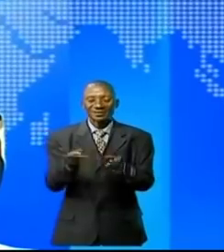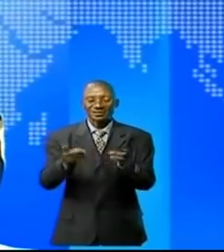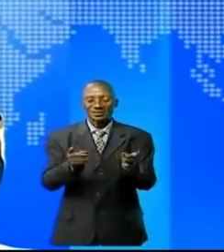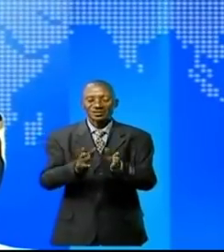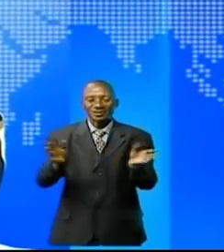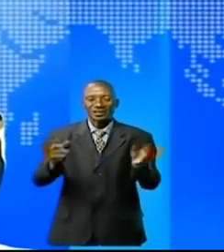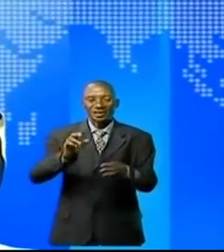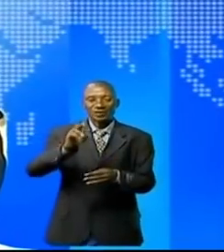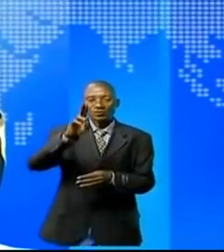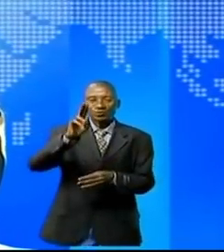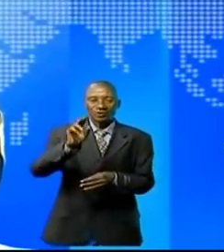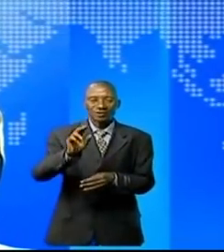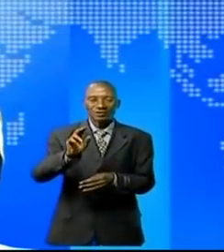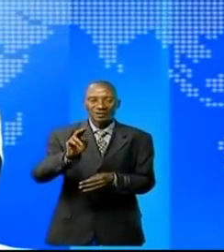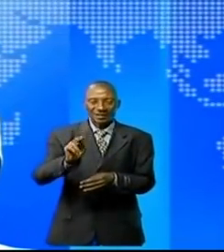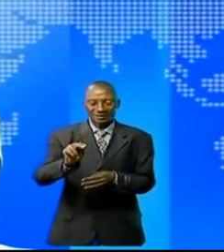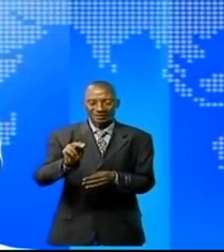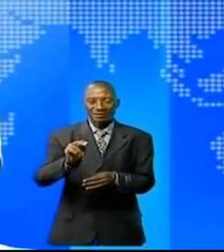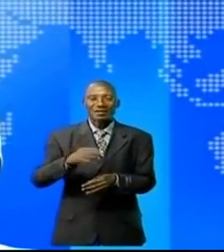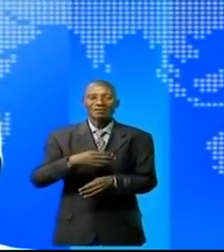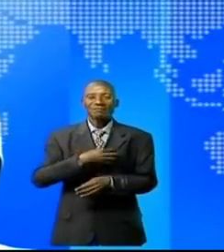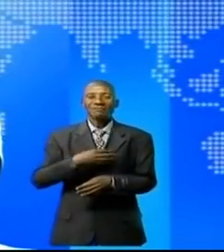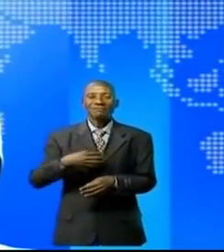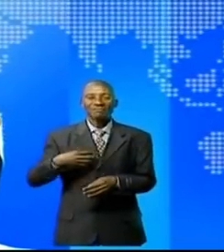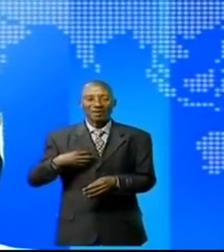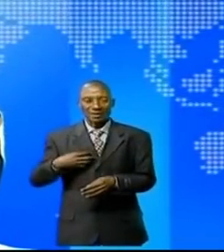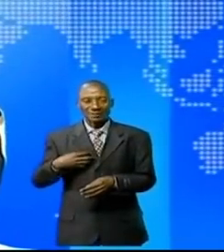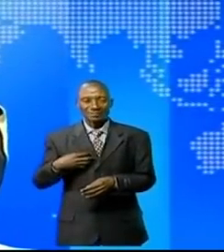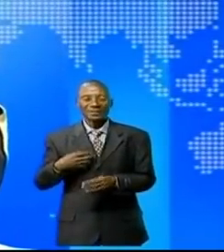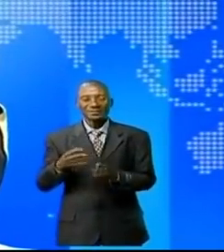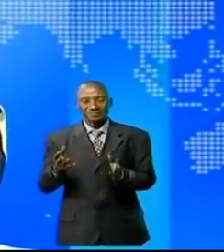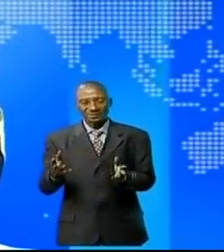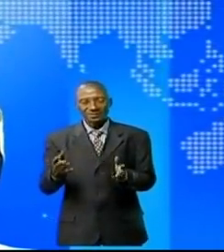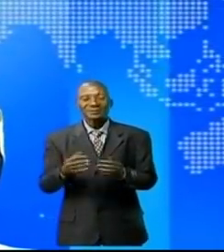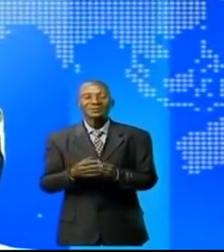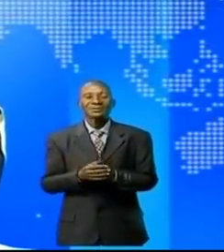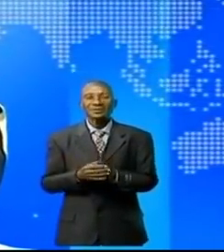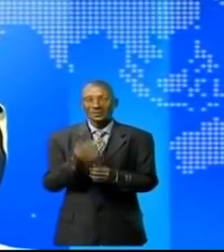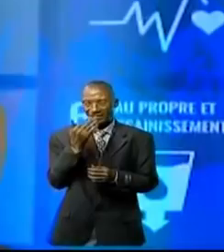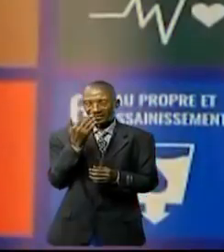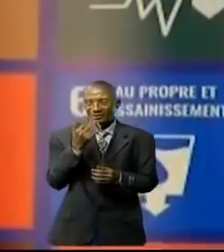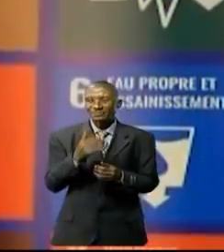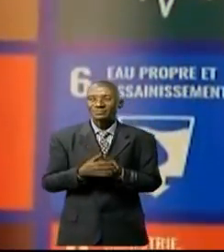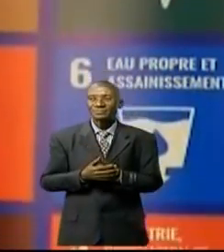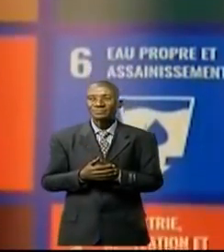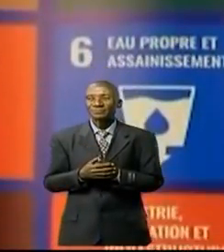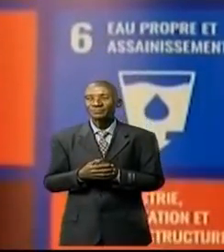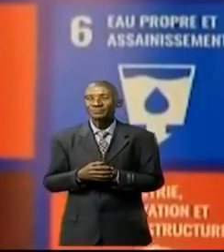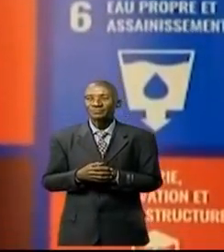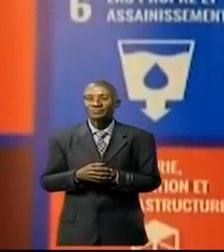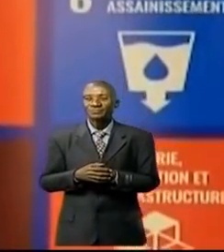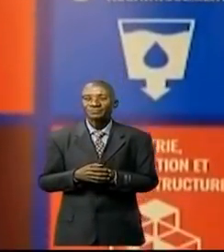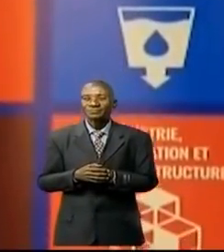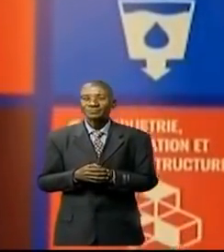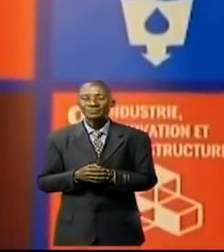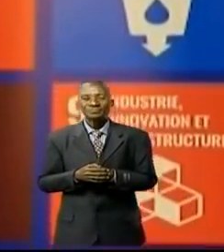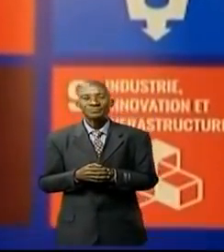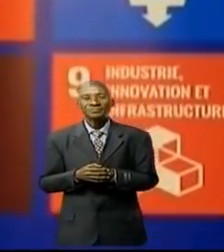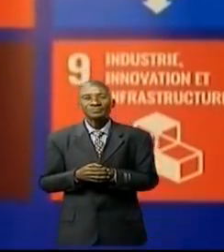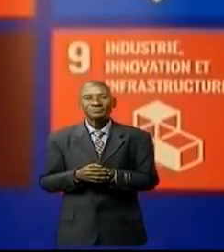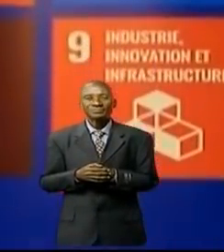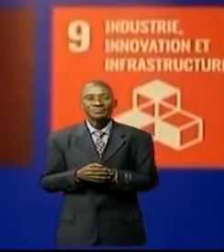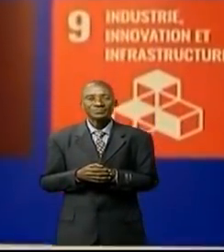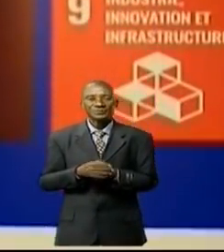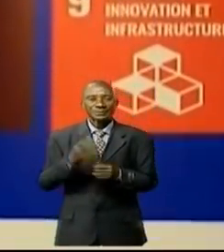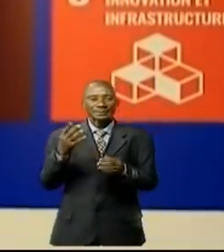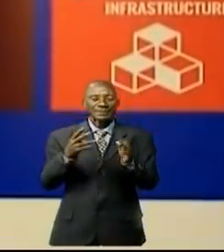centrale et de l'Ouest, Oulimata Sarr, un récit de Mamita Bagoulou. Votre pays a déjà atteint